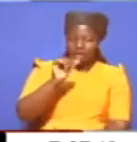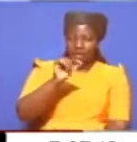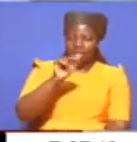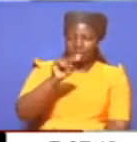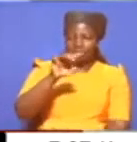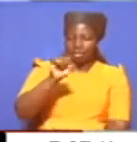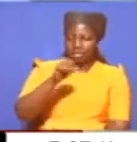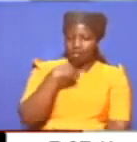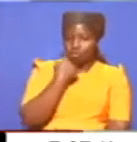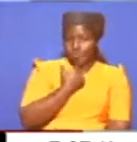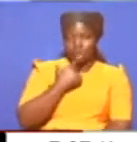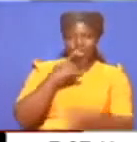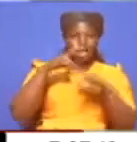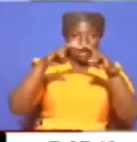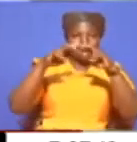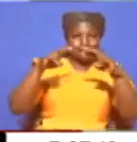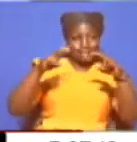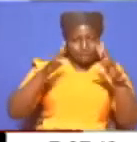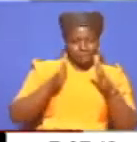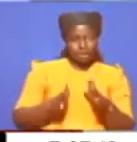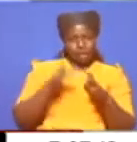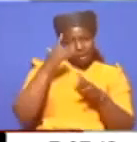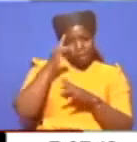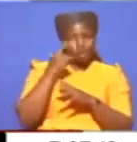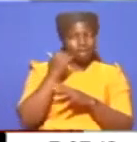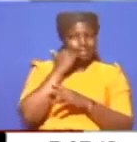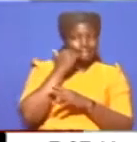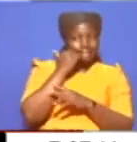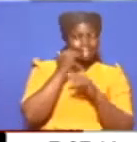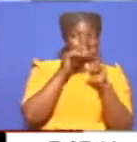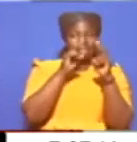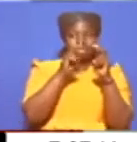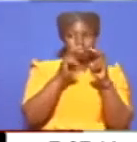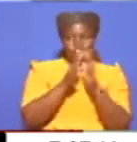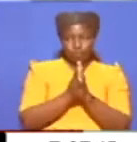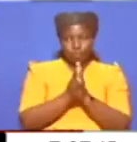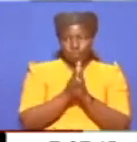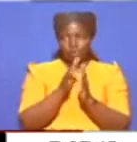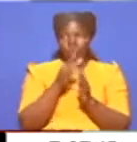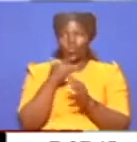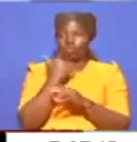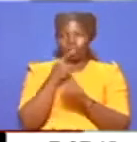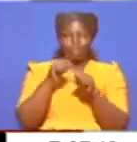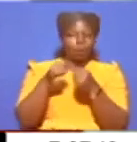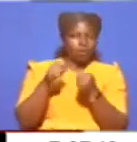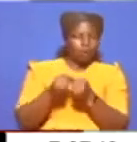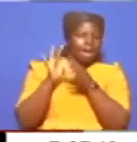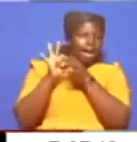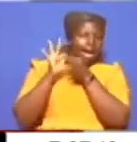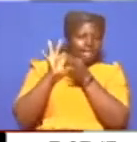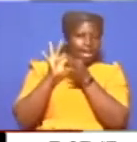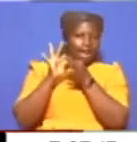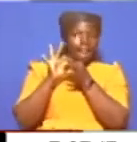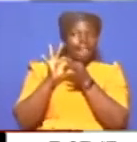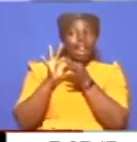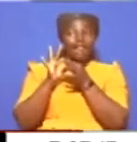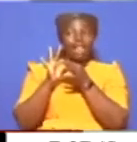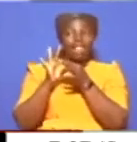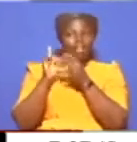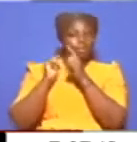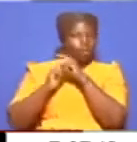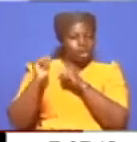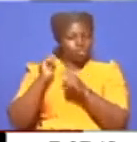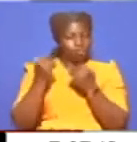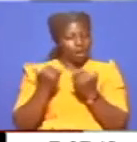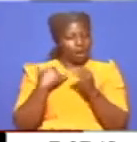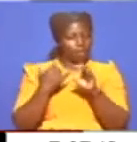mtafiti wa masuala ya magonjwa, ambaye alivunja miiko ya kijamii na sasa amenawiri katika kazi iliyohusishwa na wanaume